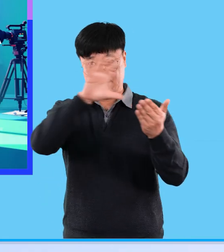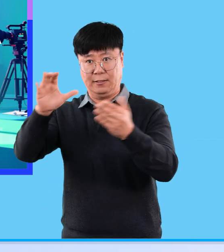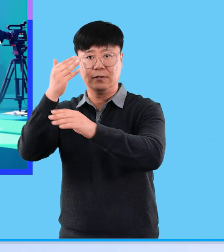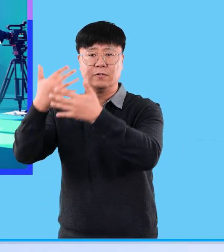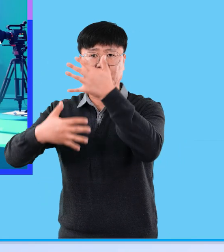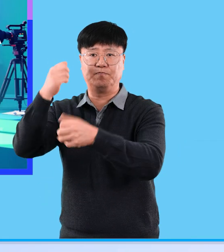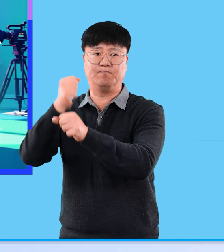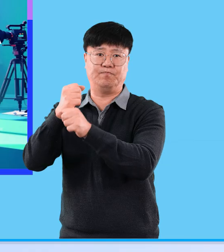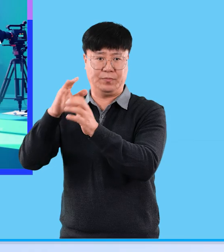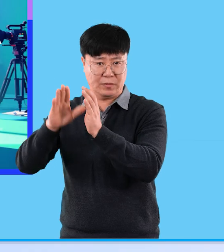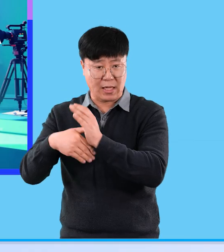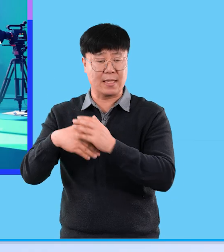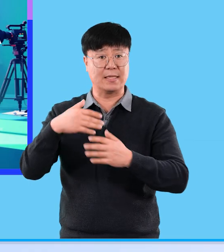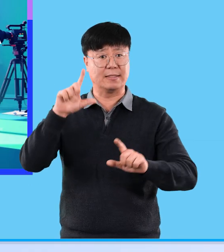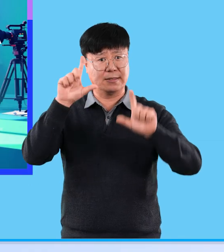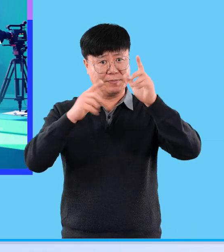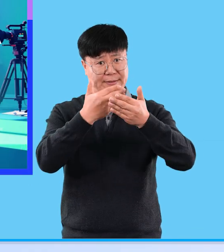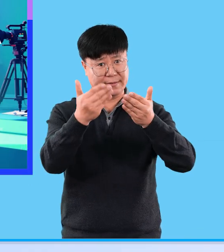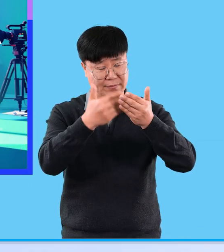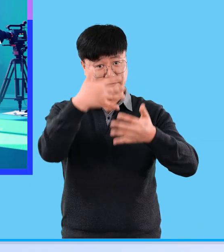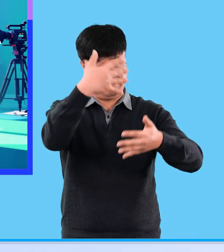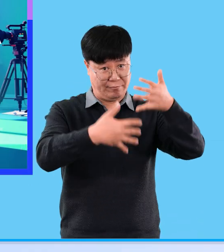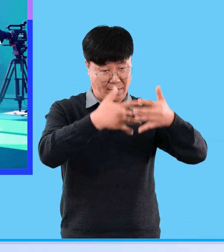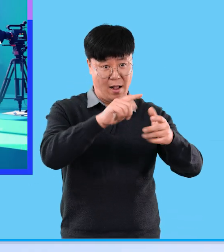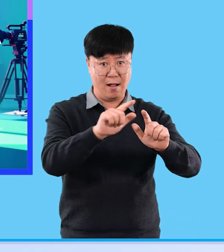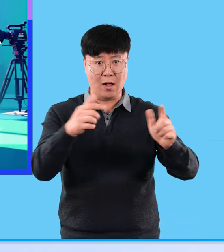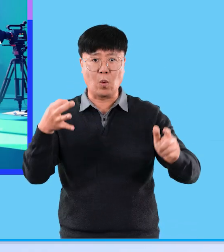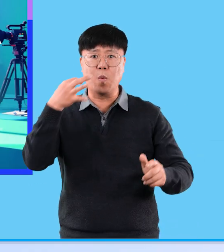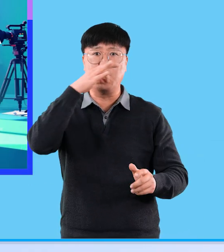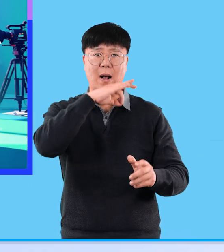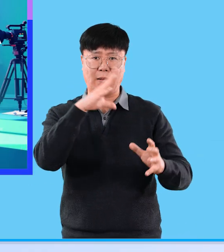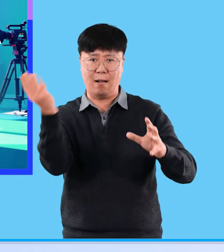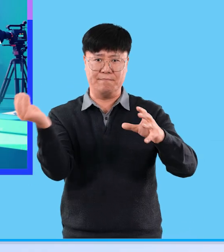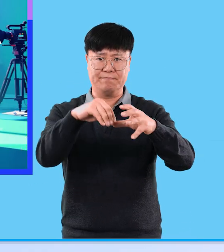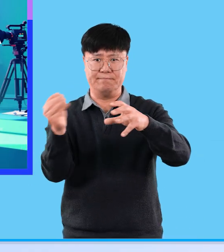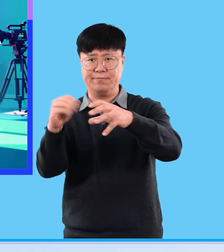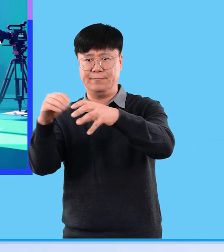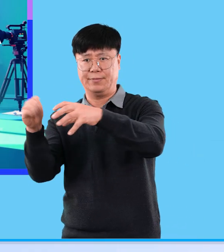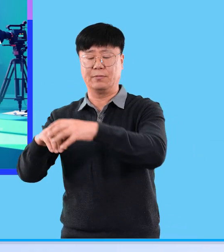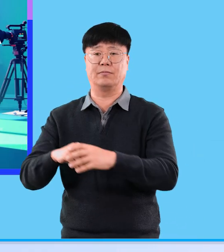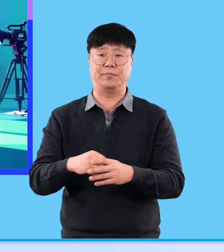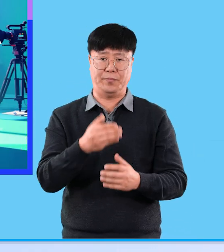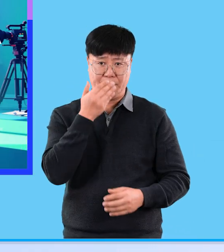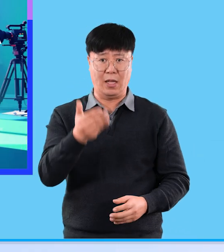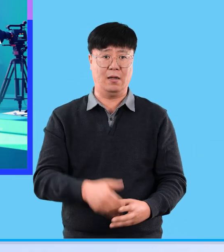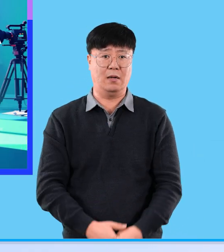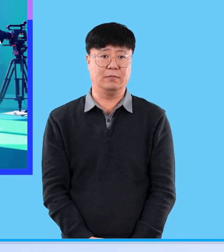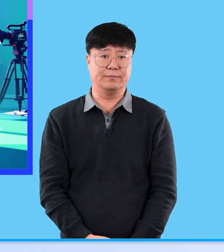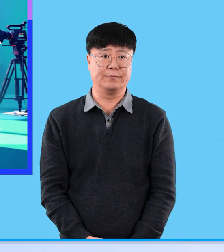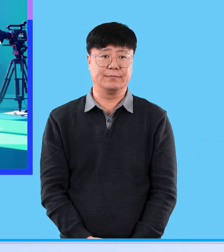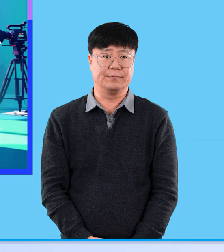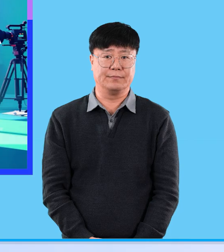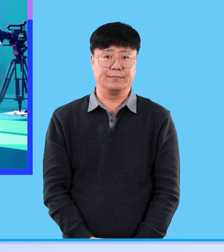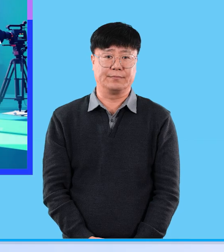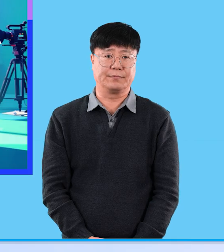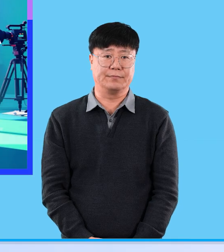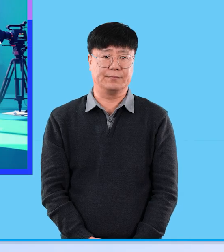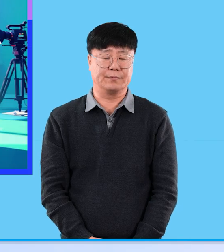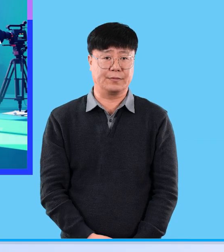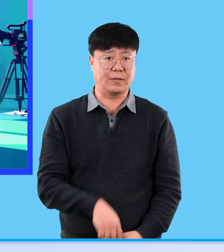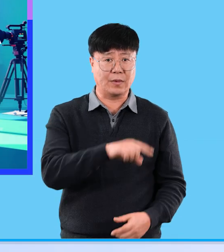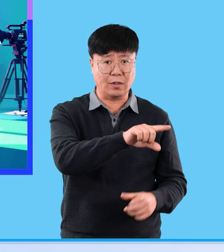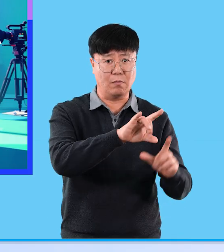때 이미지의 영상에 다양한 효과음이 다 들어가게 되어 있는데요.